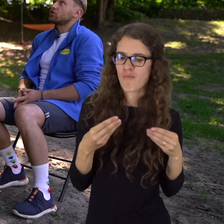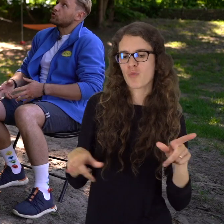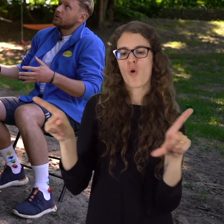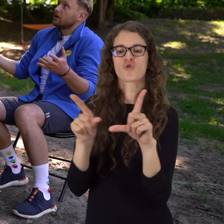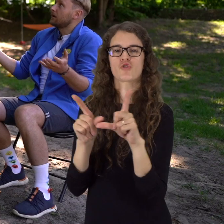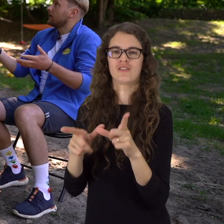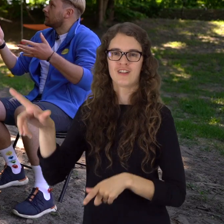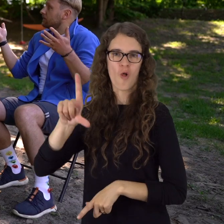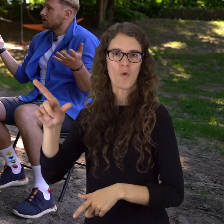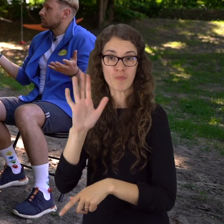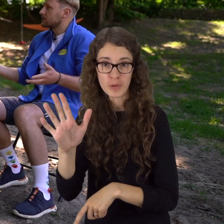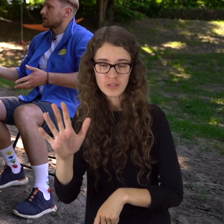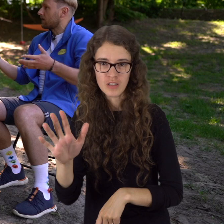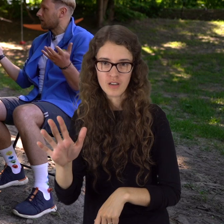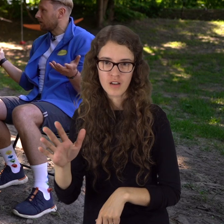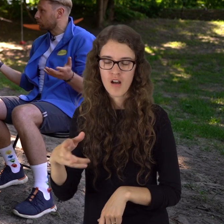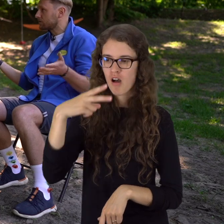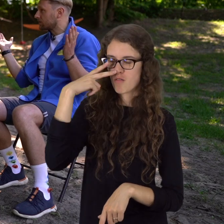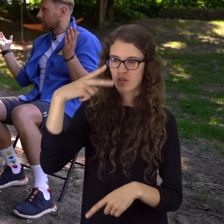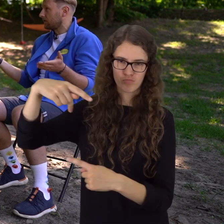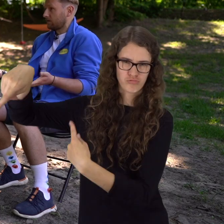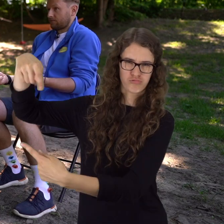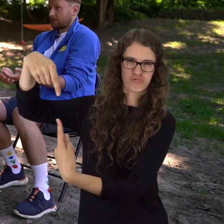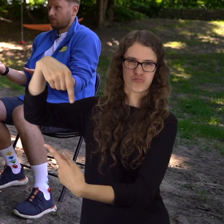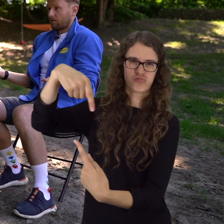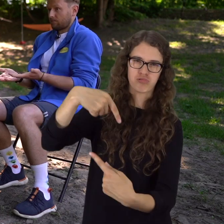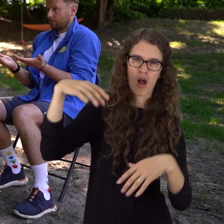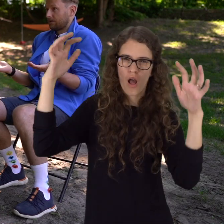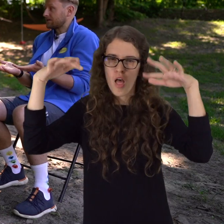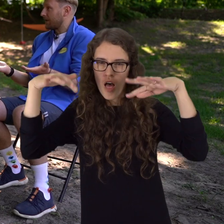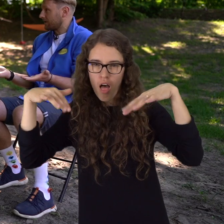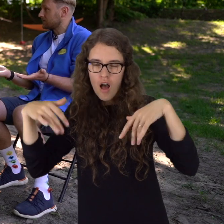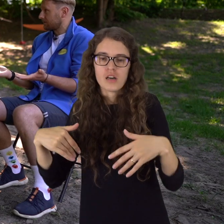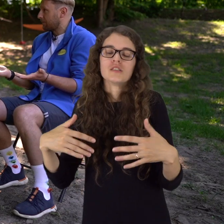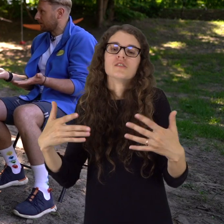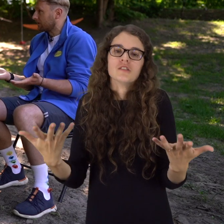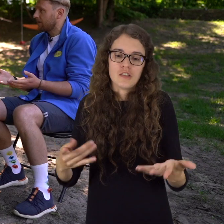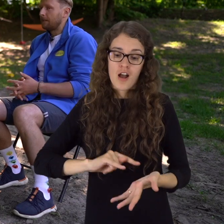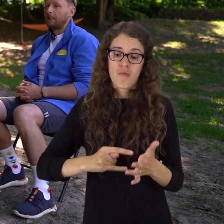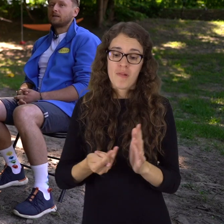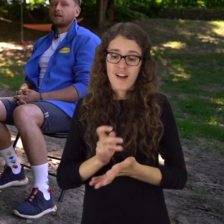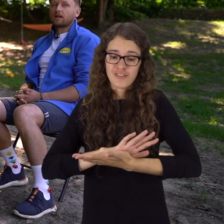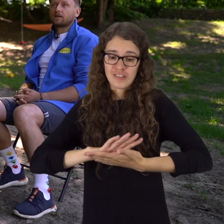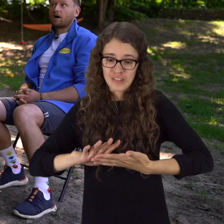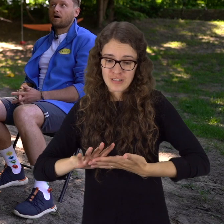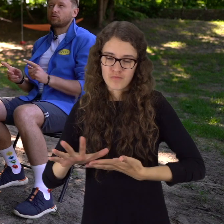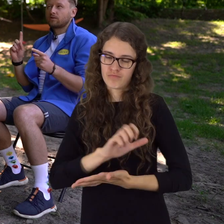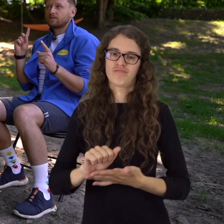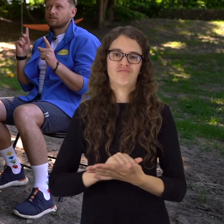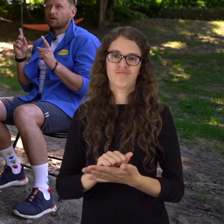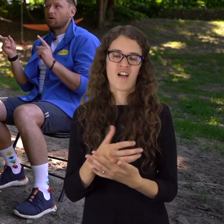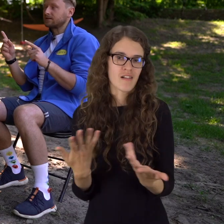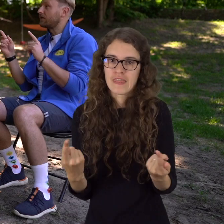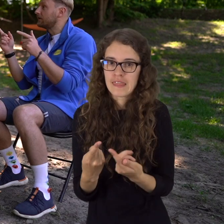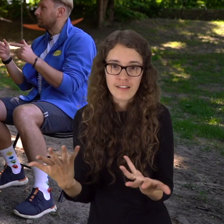staiga iš kažkur tai ateina viesulas ar lietus ir tavo, na, tas planas nebetinka. Tai ką tada? Aha, ugdytojas,